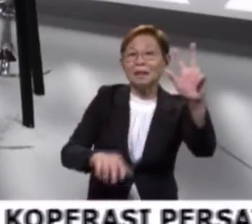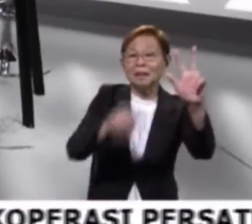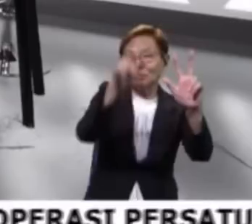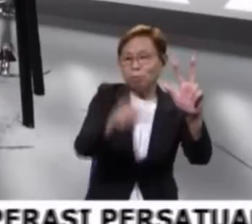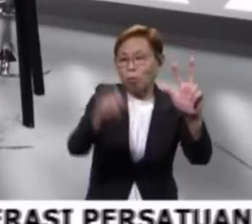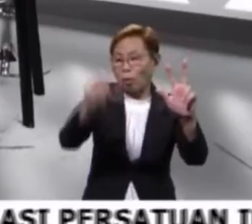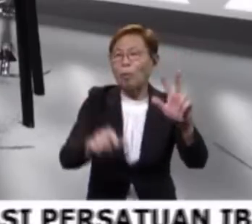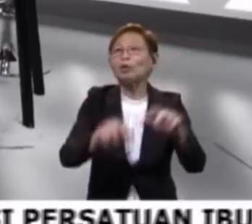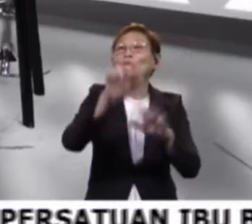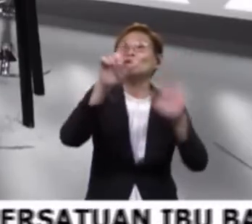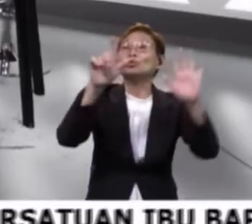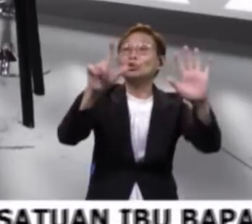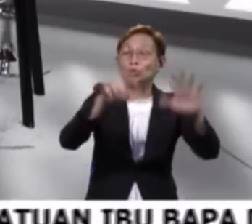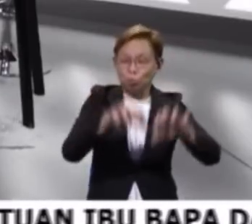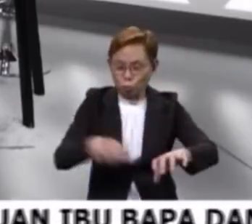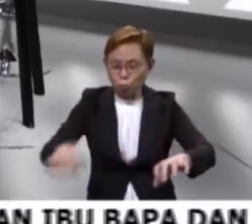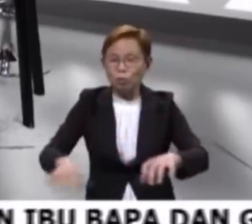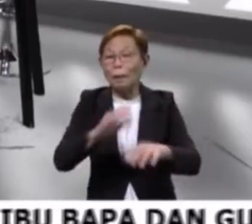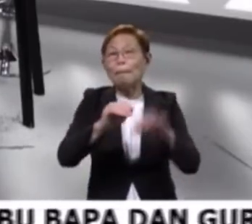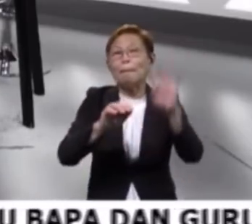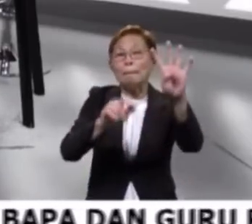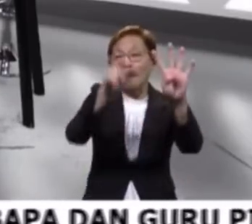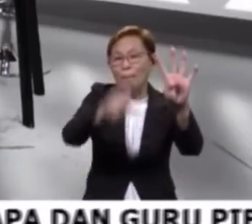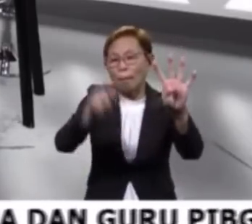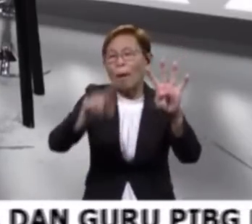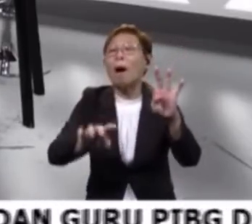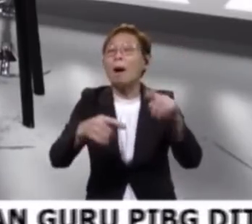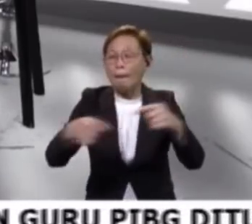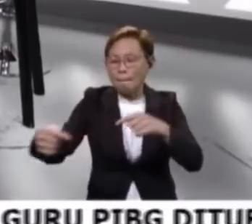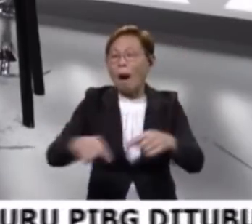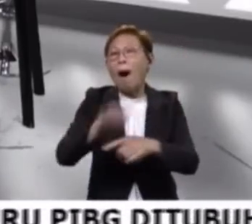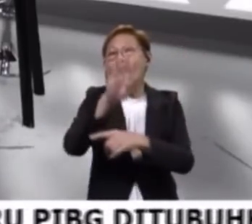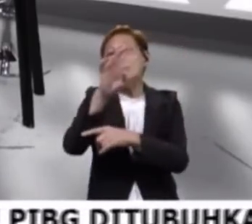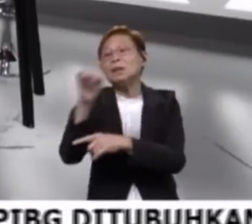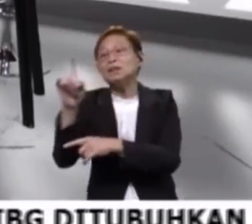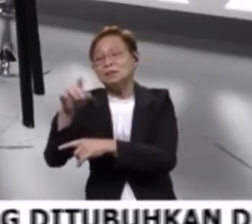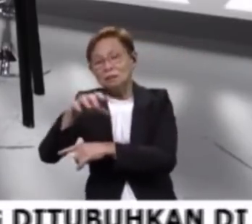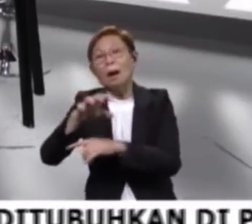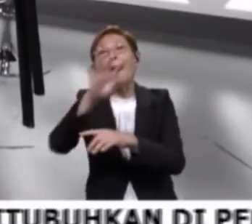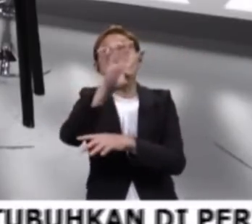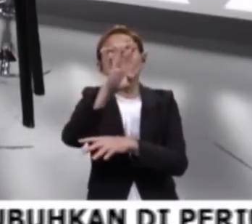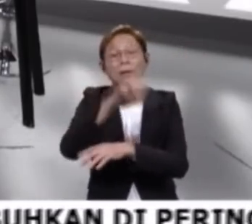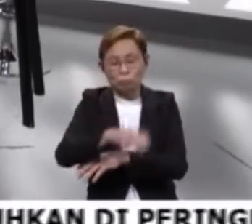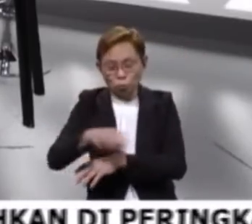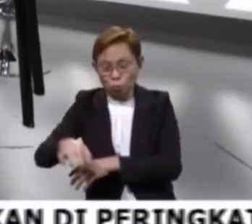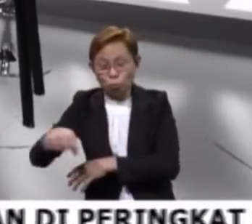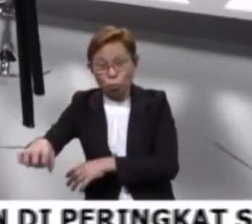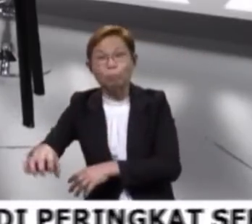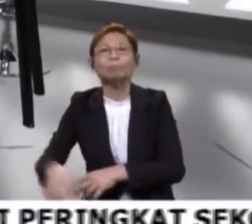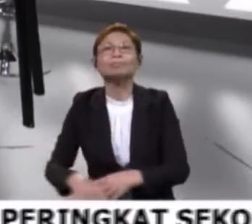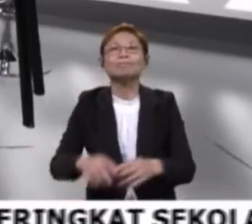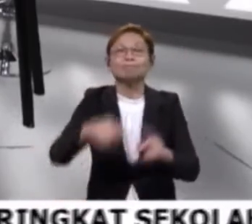penjuru 7 down dan kalau empat penjuru 4 dunia itu dia antara rata-rata kita